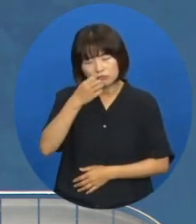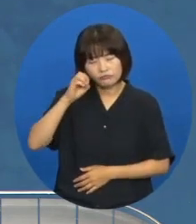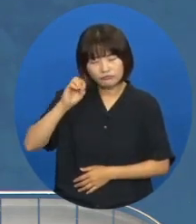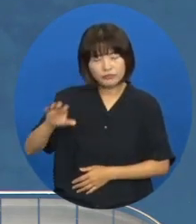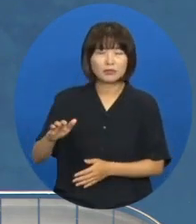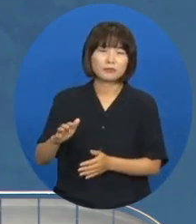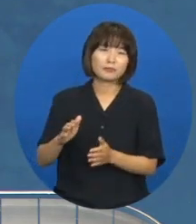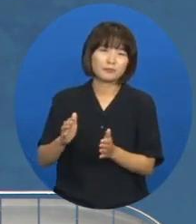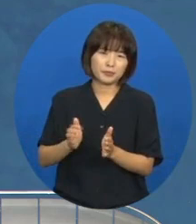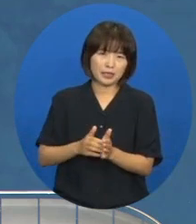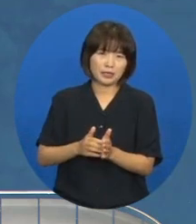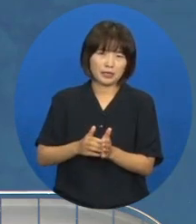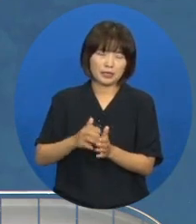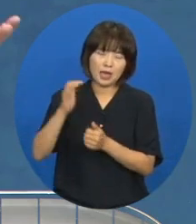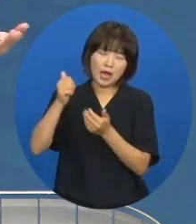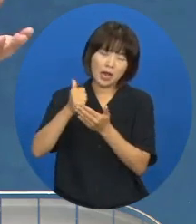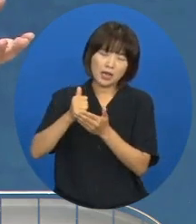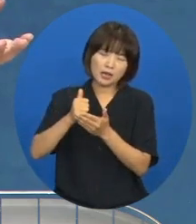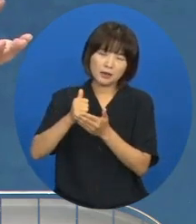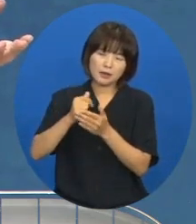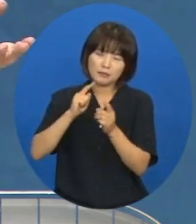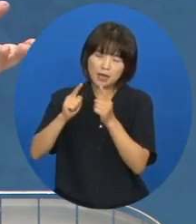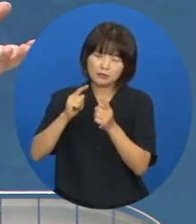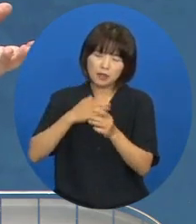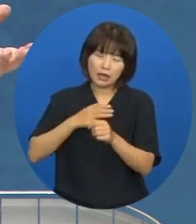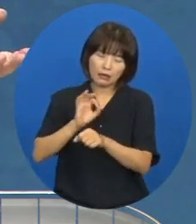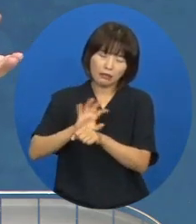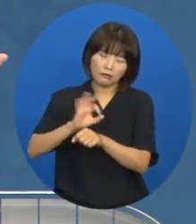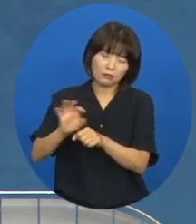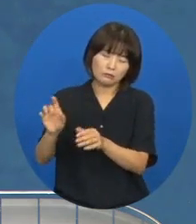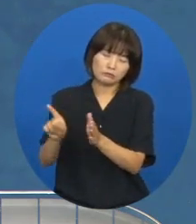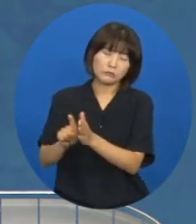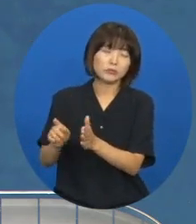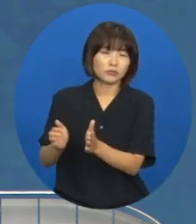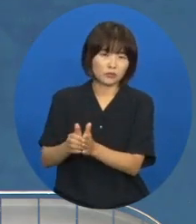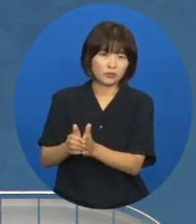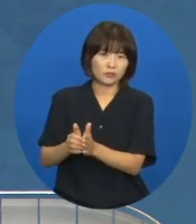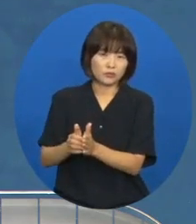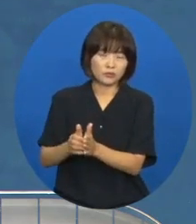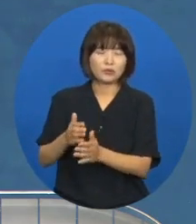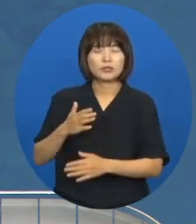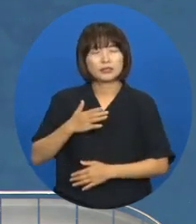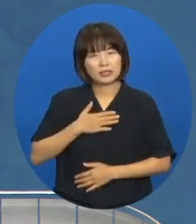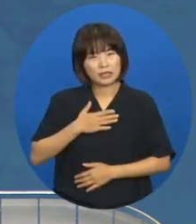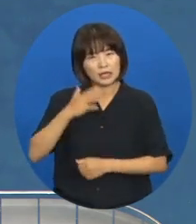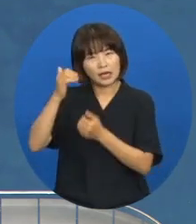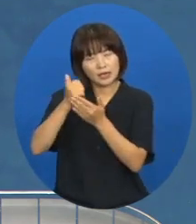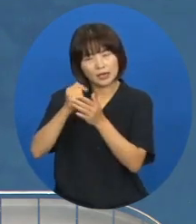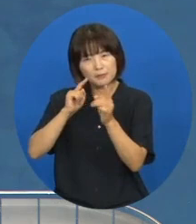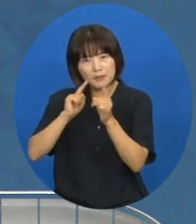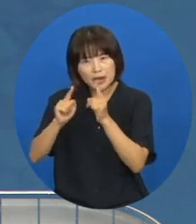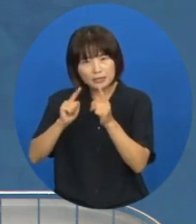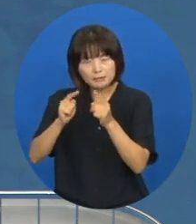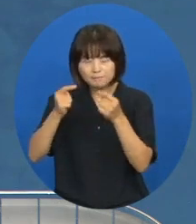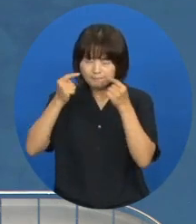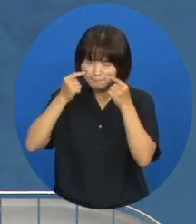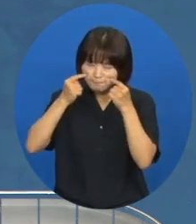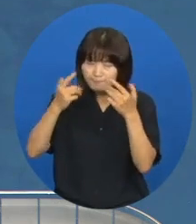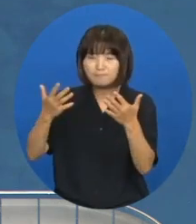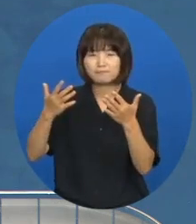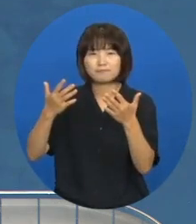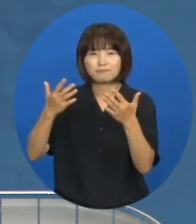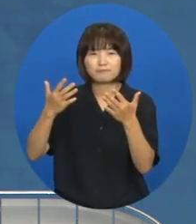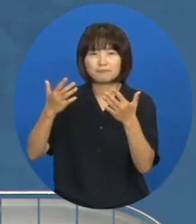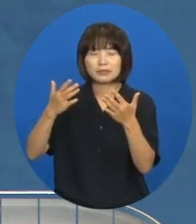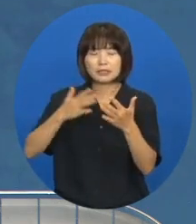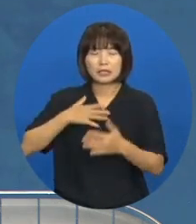생각했어요. 하나님의 말씀을 내가 건성으로 믿었습니다. 하나님 저에게 하나님의 말씀을 명확하게